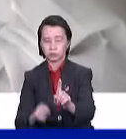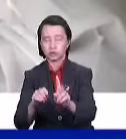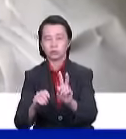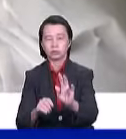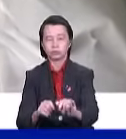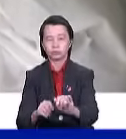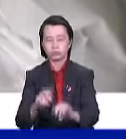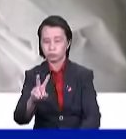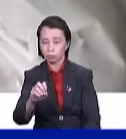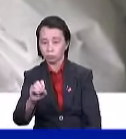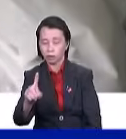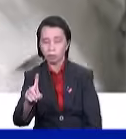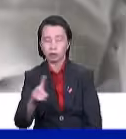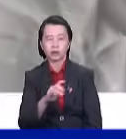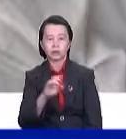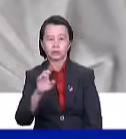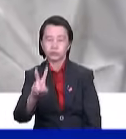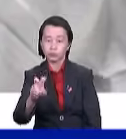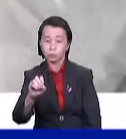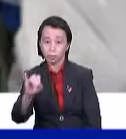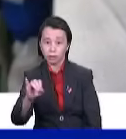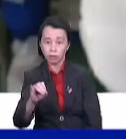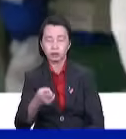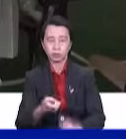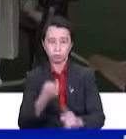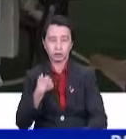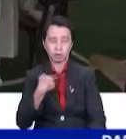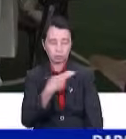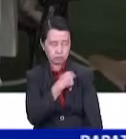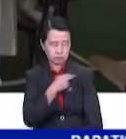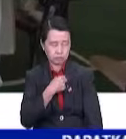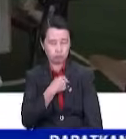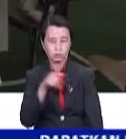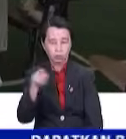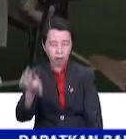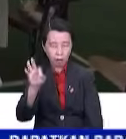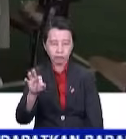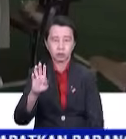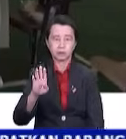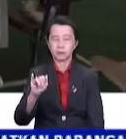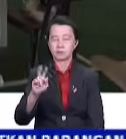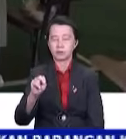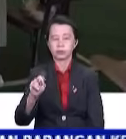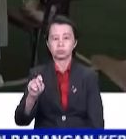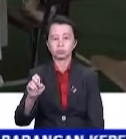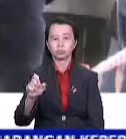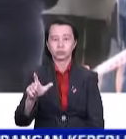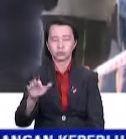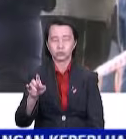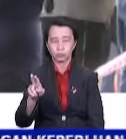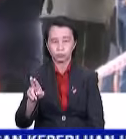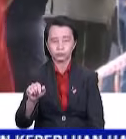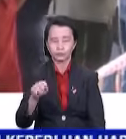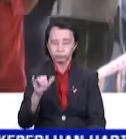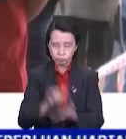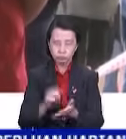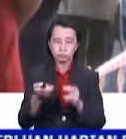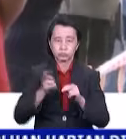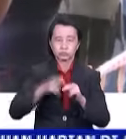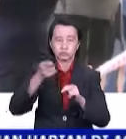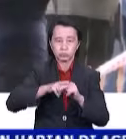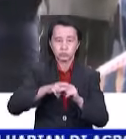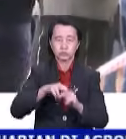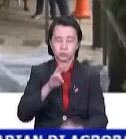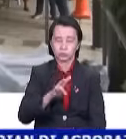Indonesia yang dikecam di Bintulu kadar pemesanan sebanyak Novanto 200 merupakan peningkatan daripada